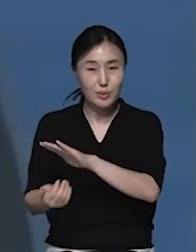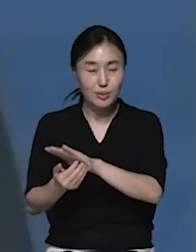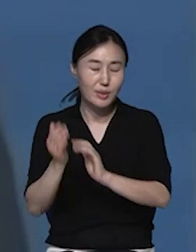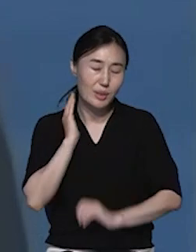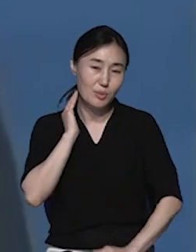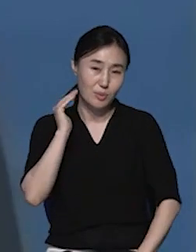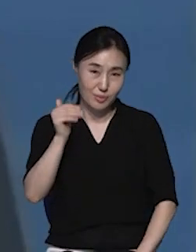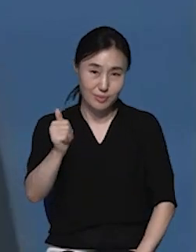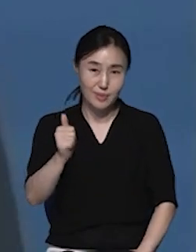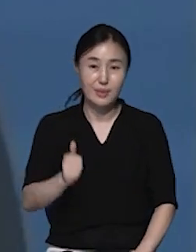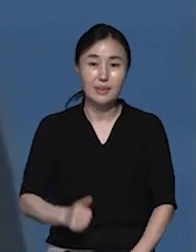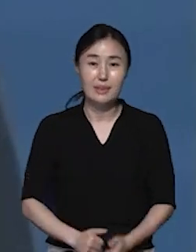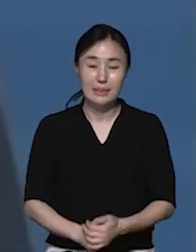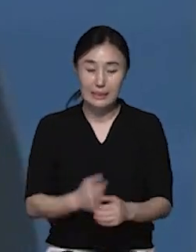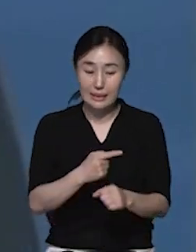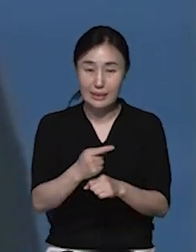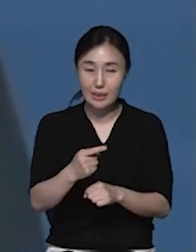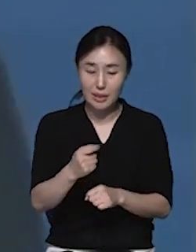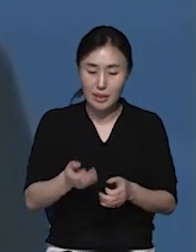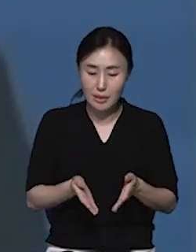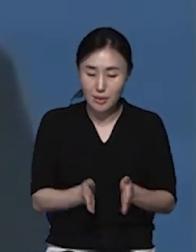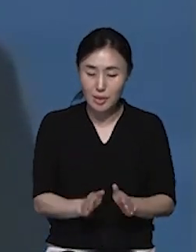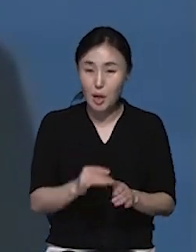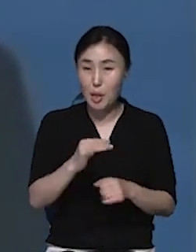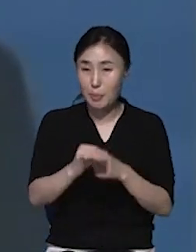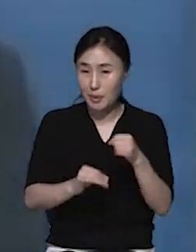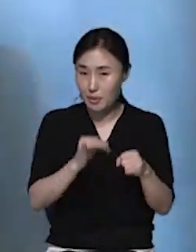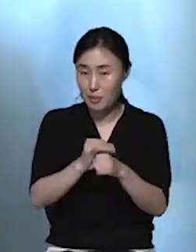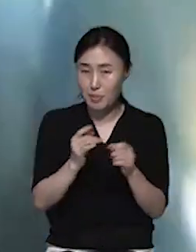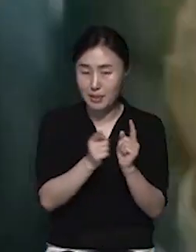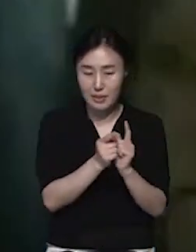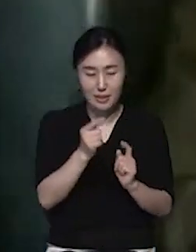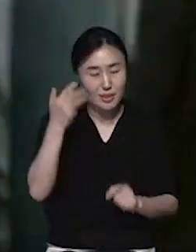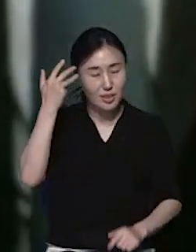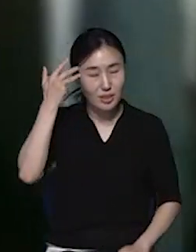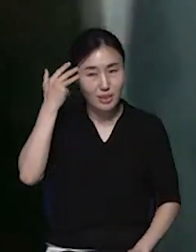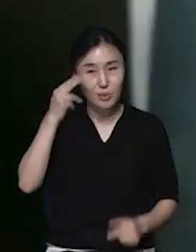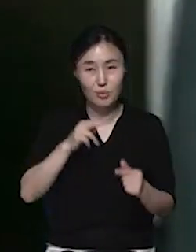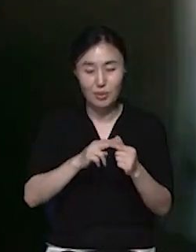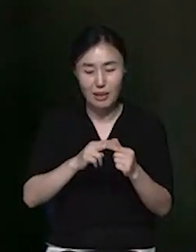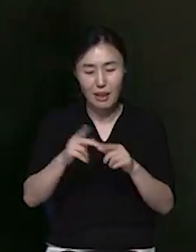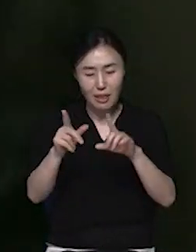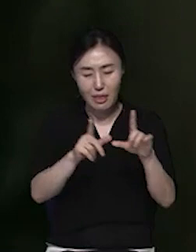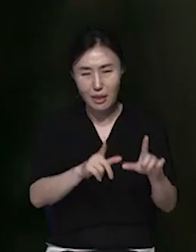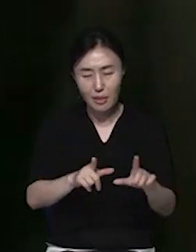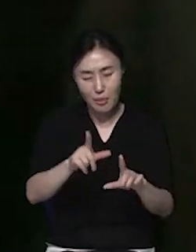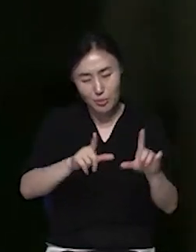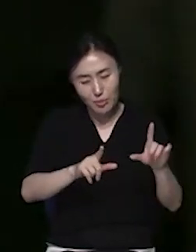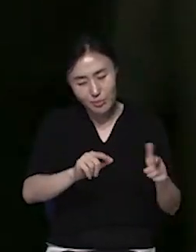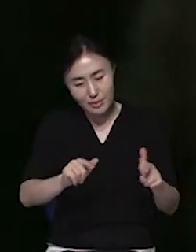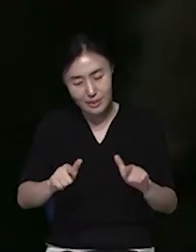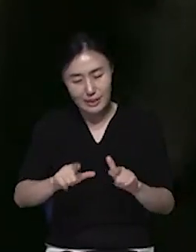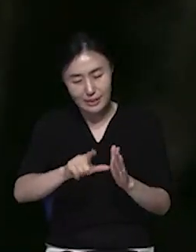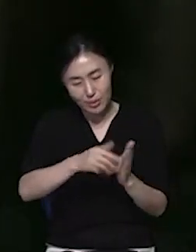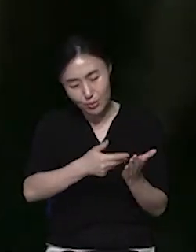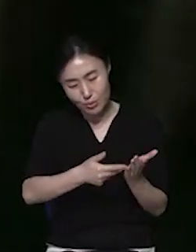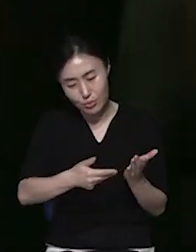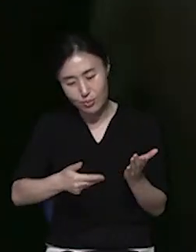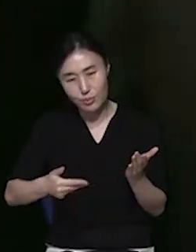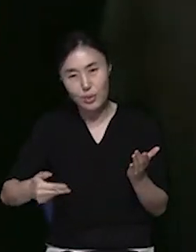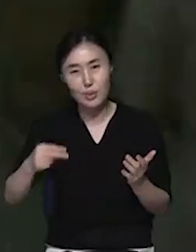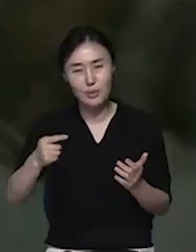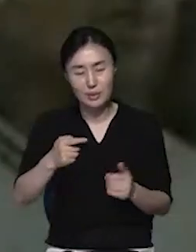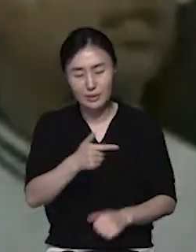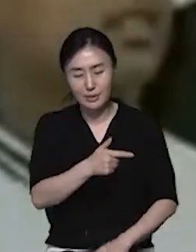대통령. 내년에 탄신 100주년을 맞은 그의 철학과 삶의 궤적이 시간이 지나도 더 큰 울림으로